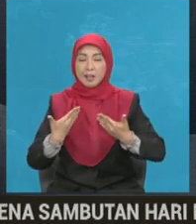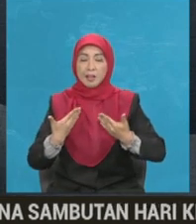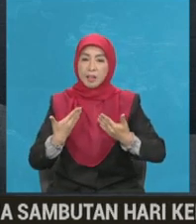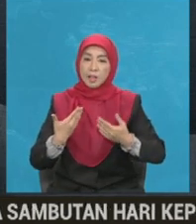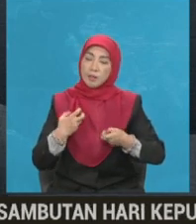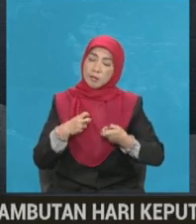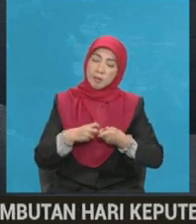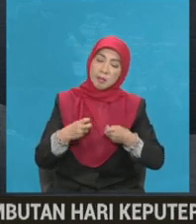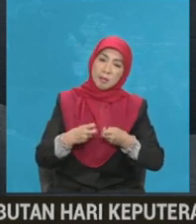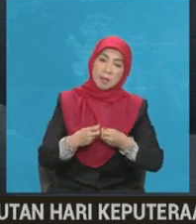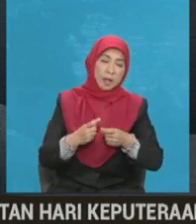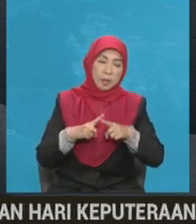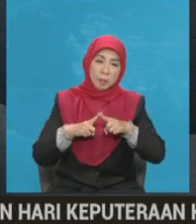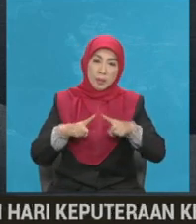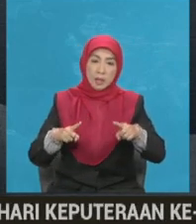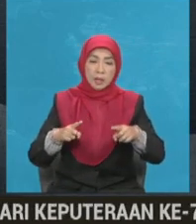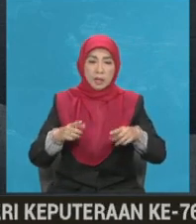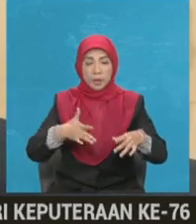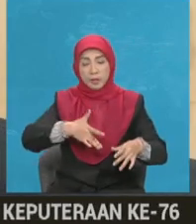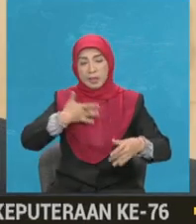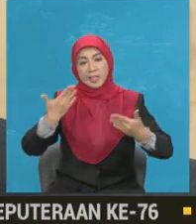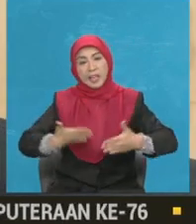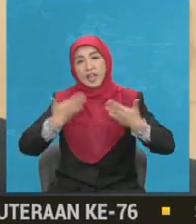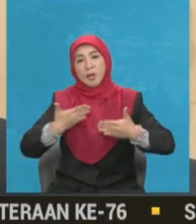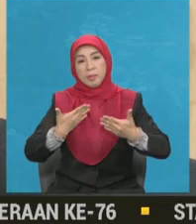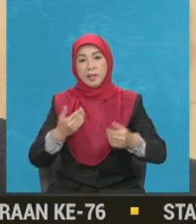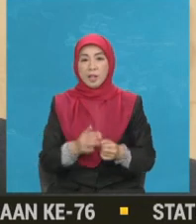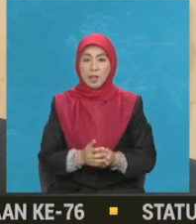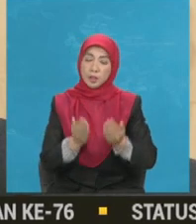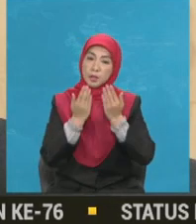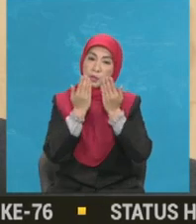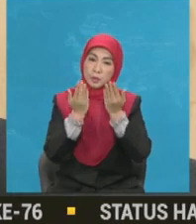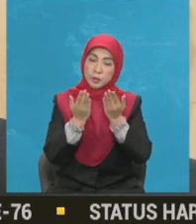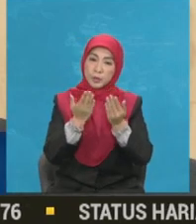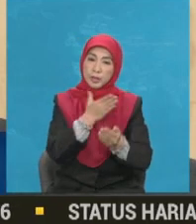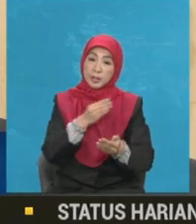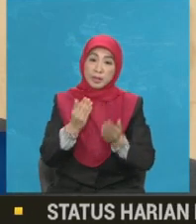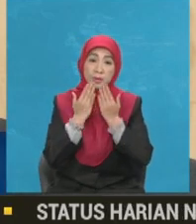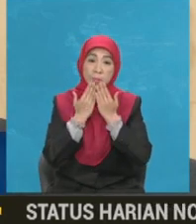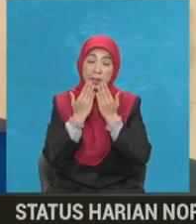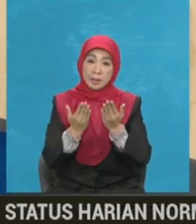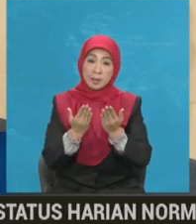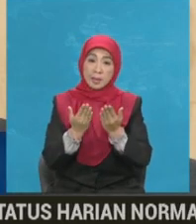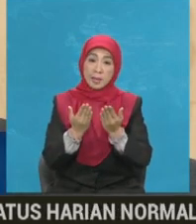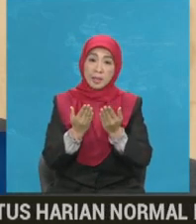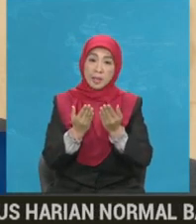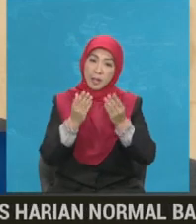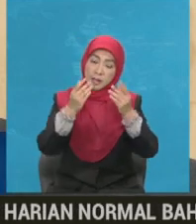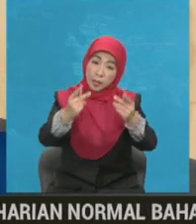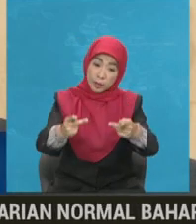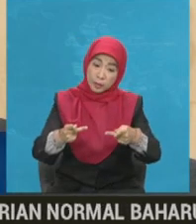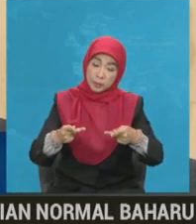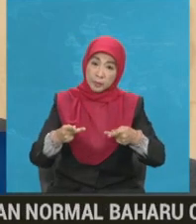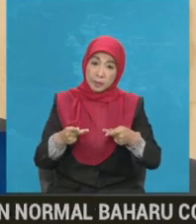Tapi benar-benar saya merasa gembira rasa syukur dan terima kasih di atas Anugerah